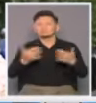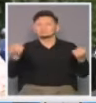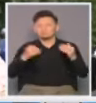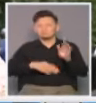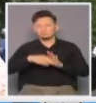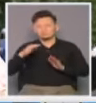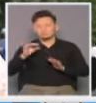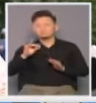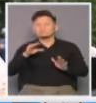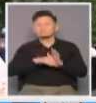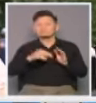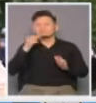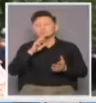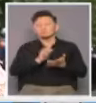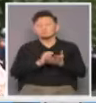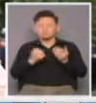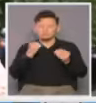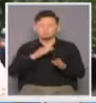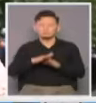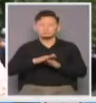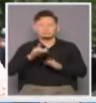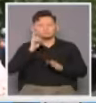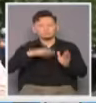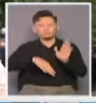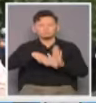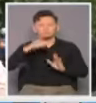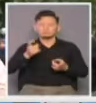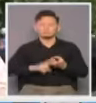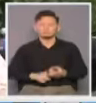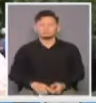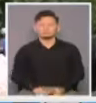различных видов спорта, увеличение количества занимающихся спортом среди подрастающего поколения.